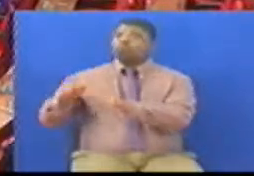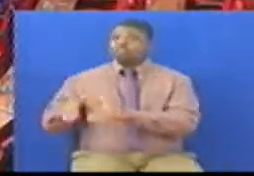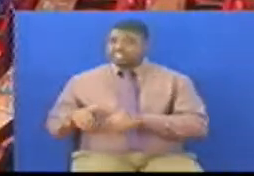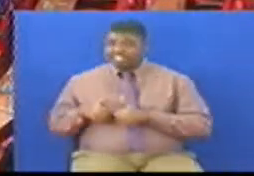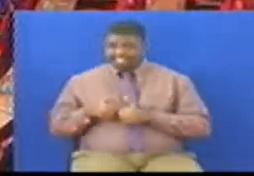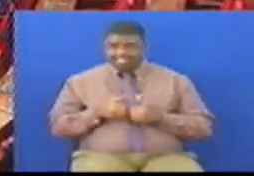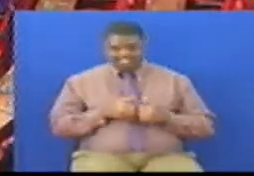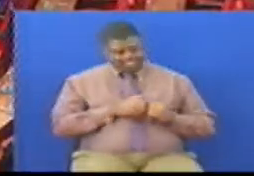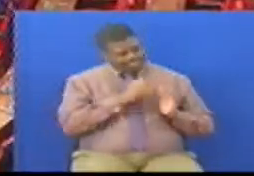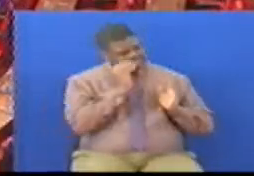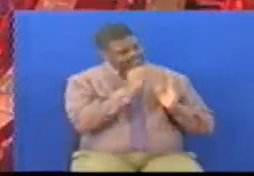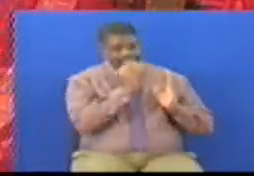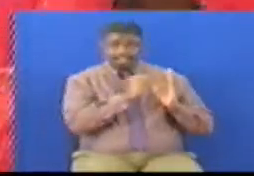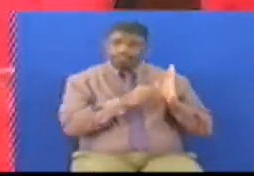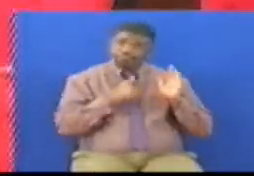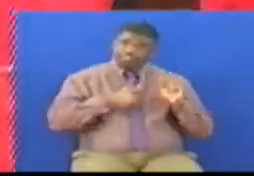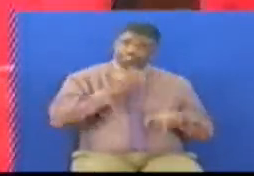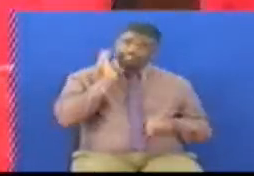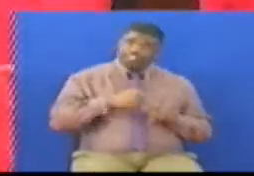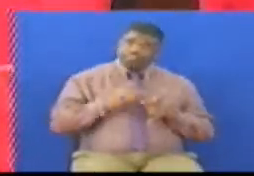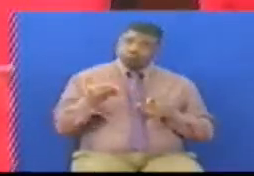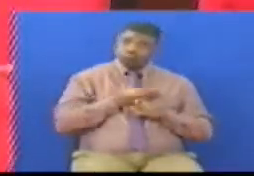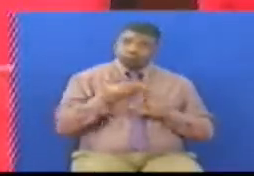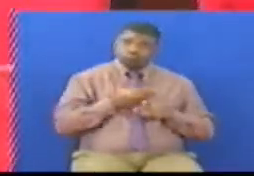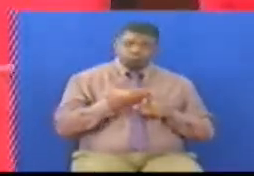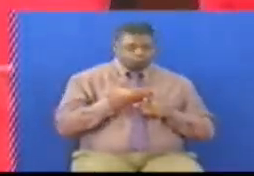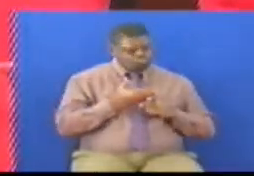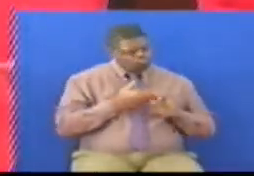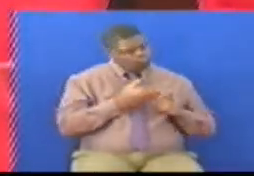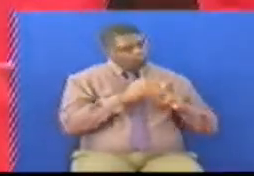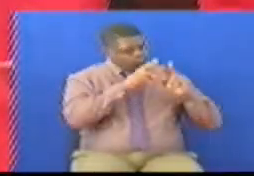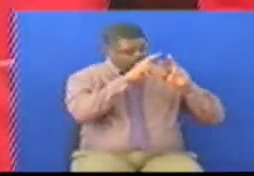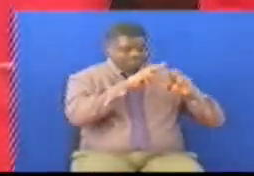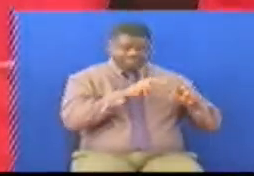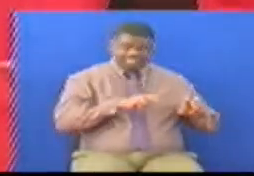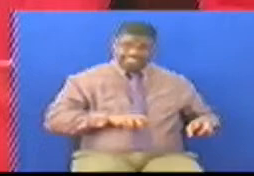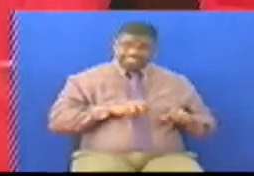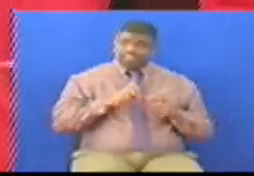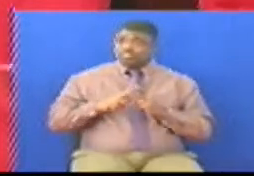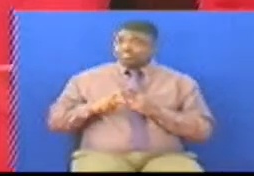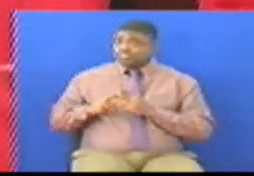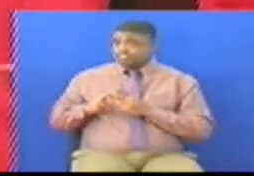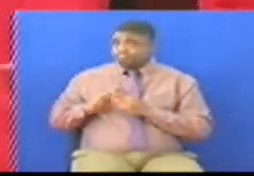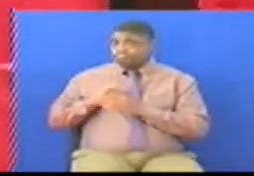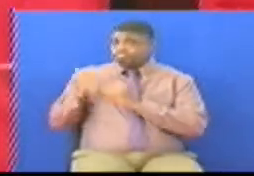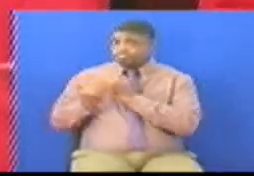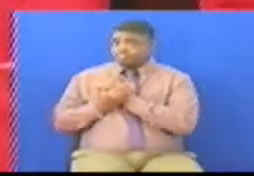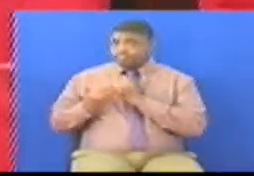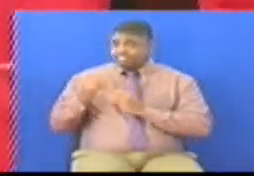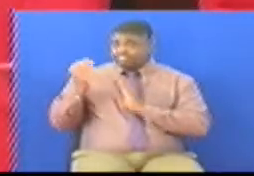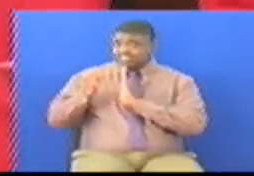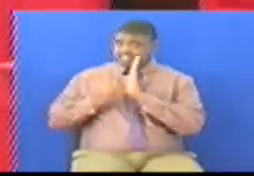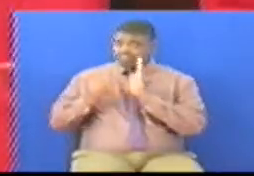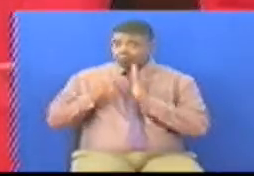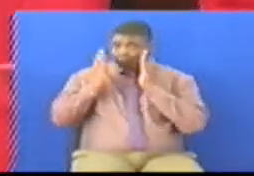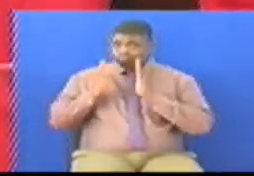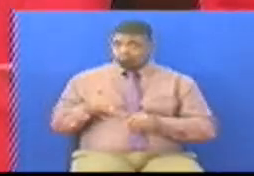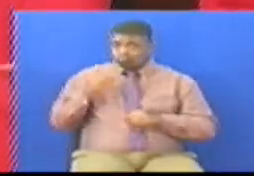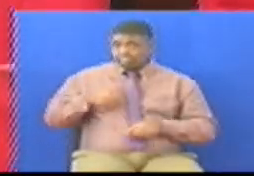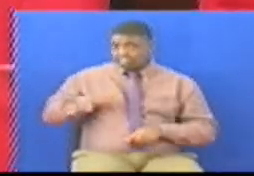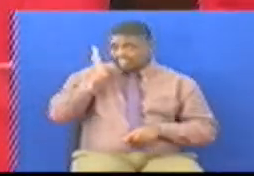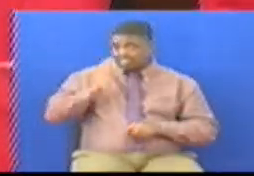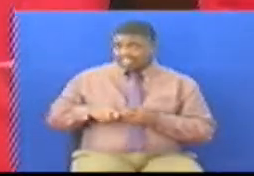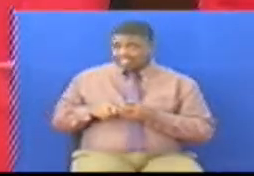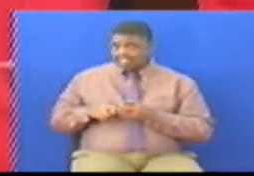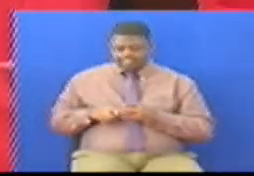kuhusu taarifa za mdhibiti na mkaguzi mkuu wa hesabu za serikali kwa hesabu zilizokaguliwa za serikali kuu na mashirika